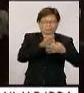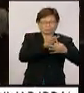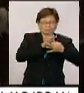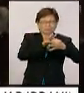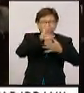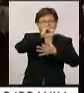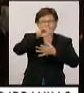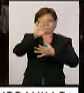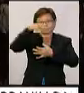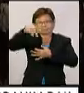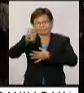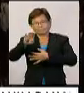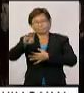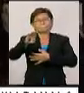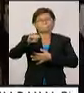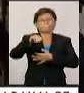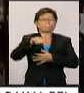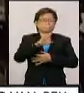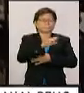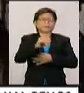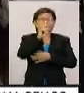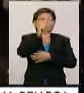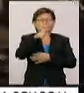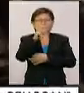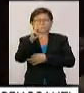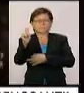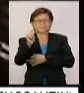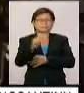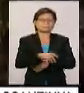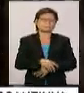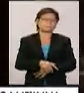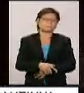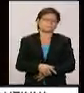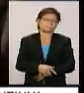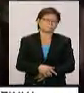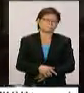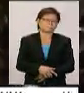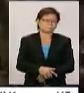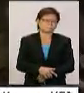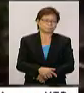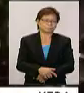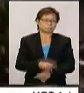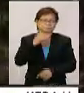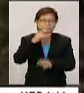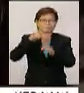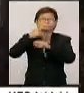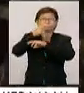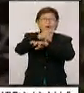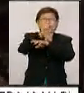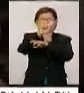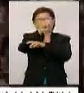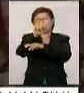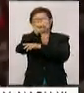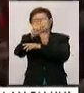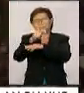Penyelamat Malaysia JBPM serta Kementerian Perumahan Kerajaan Tempatan KPKT. Diarahkan oleh Azizi Chang